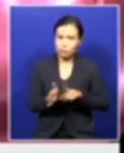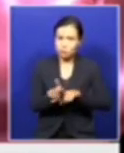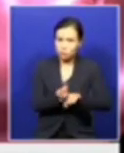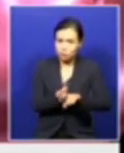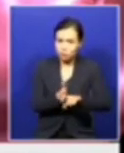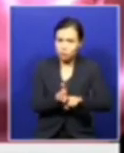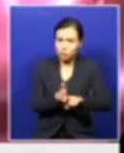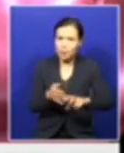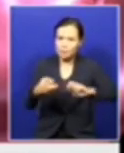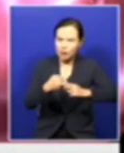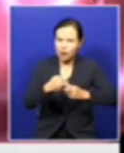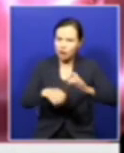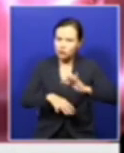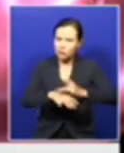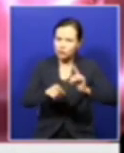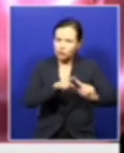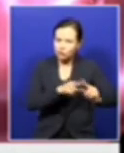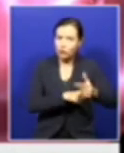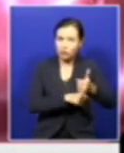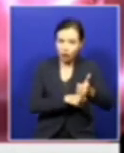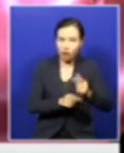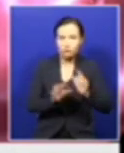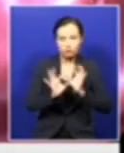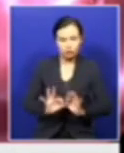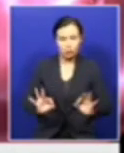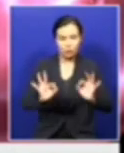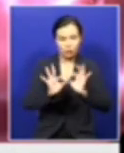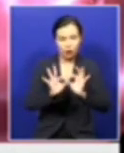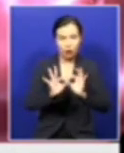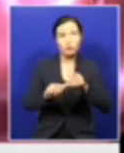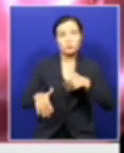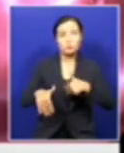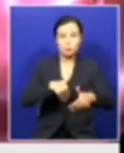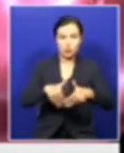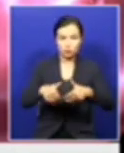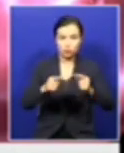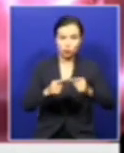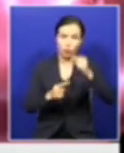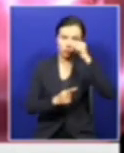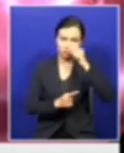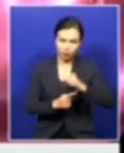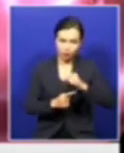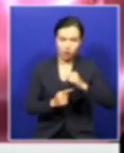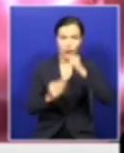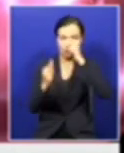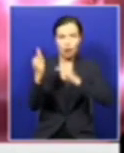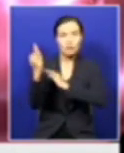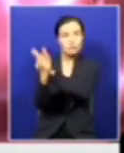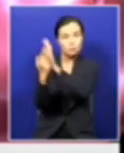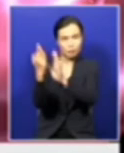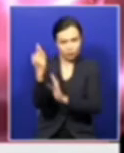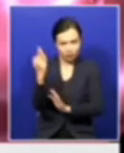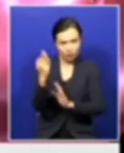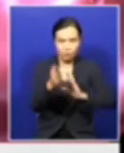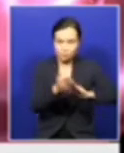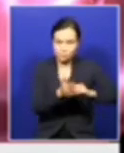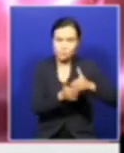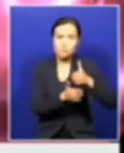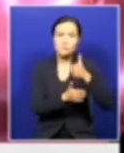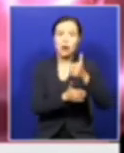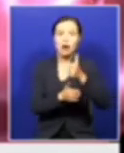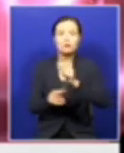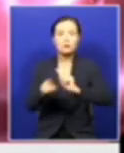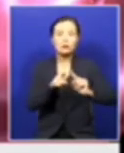าติได้อีกแต่จุดสำคัญที่จะนำพาพี่น้องประชาชนคนไทยประเทศไทยให้ผ่านพ้นวิกฤตในทุ